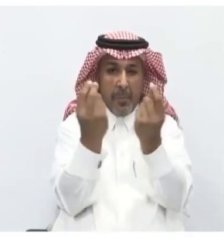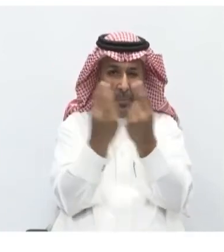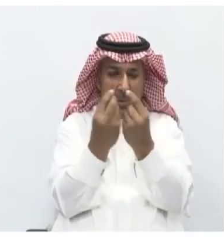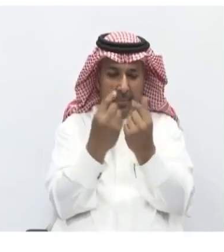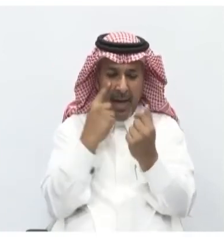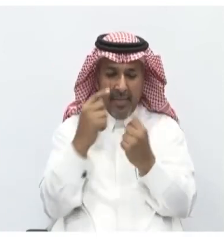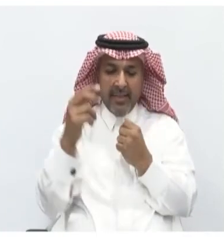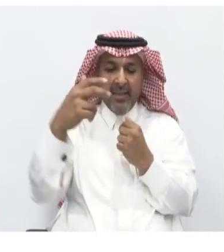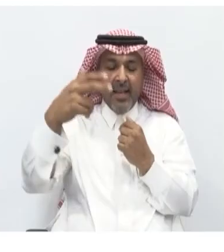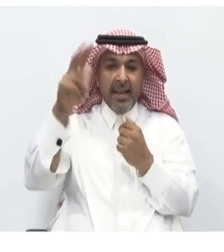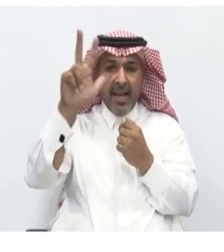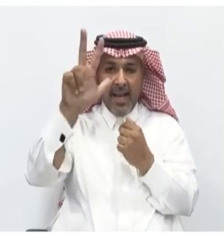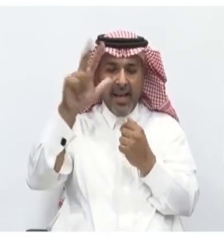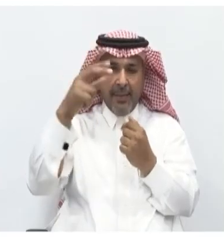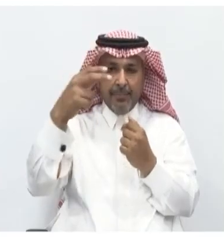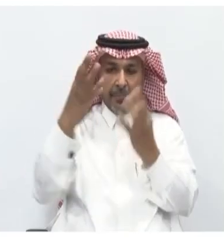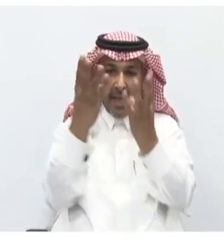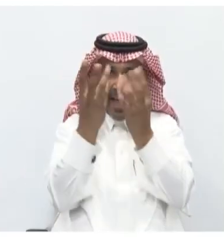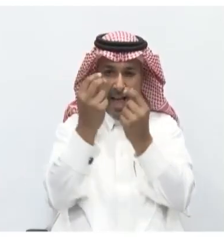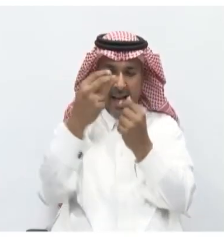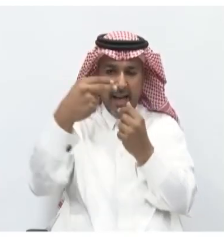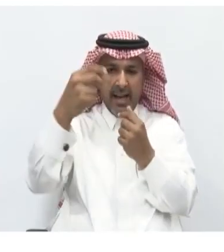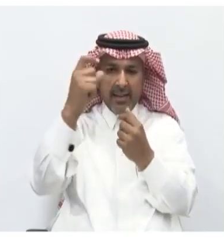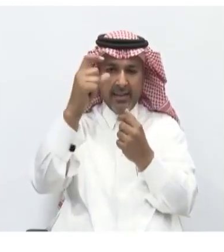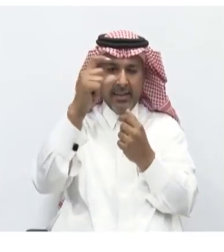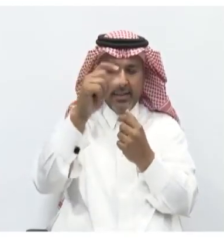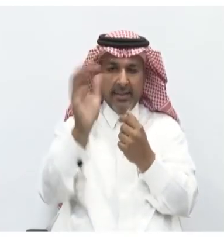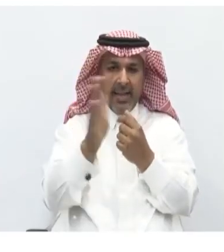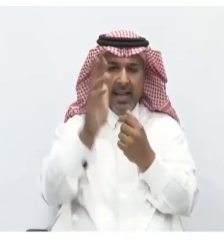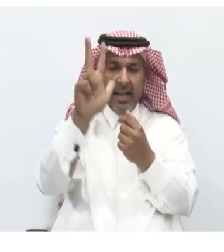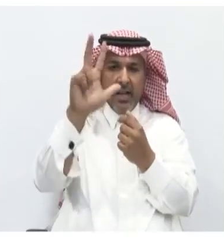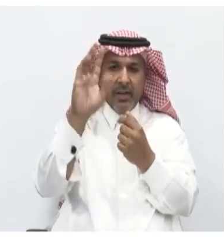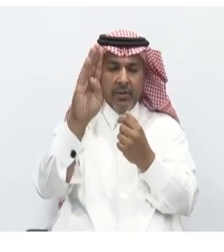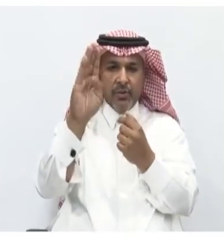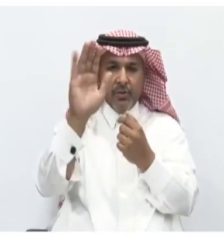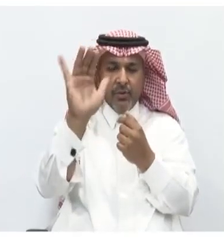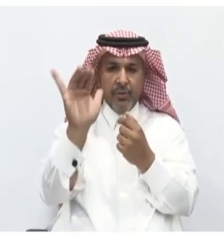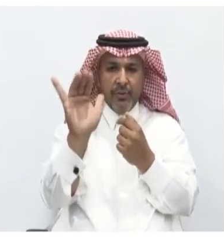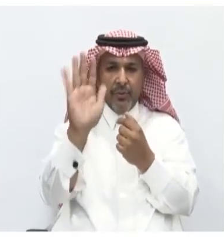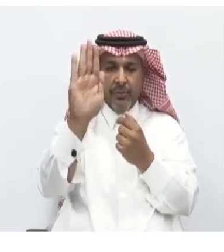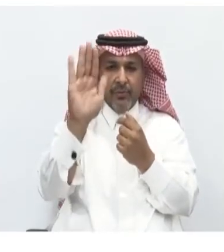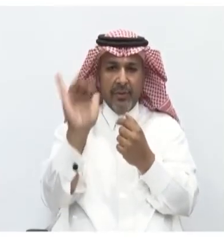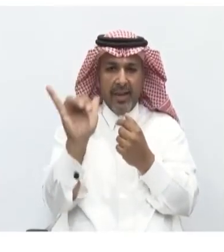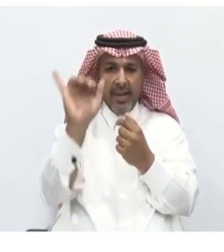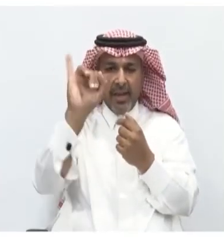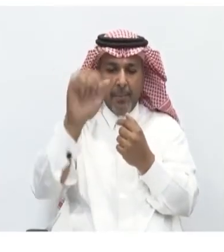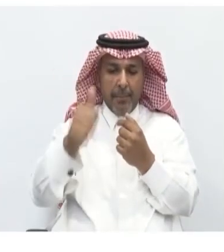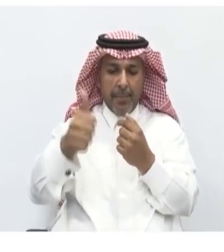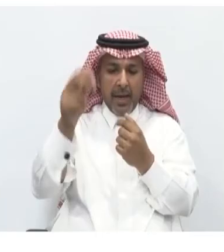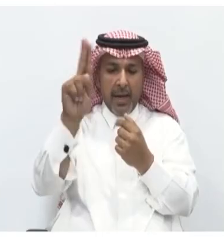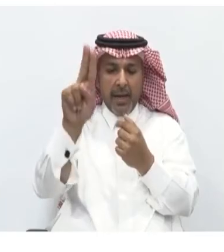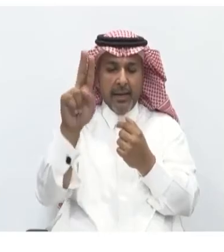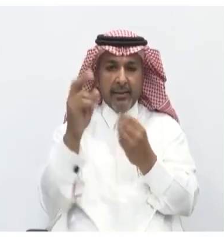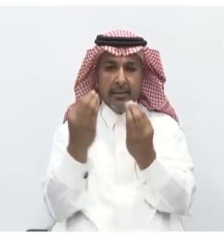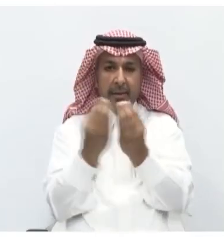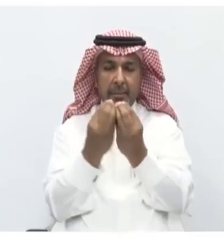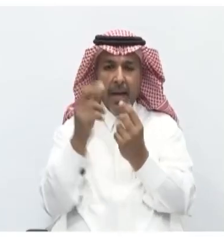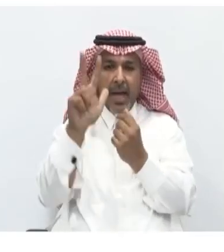من المعاملات بواسطه تحويل عدد المولات الى كتله